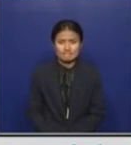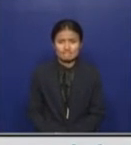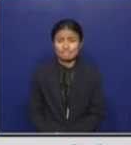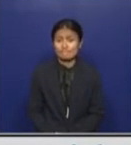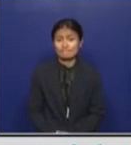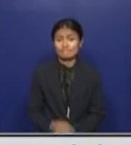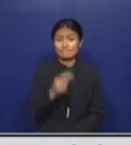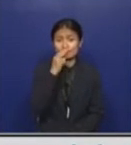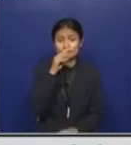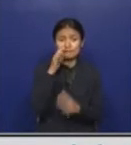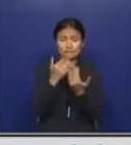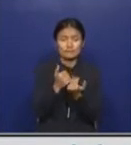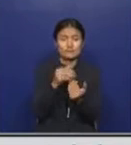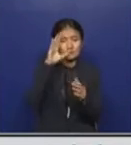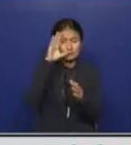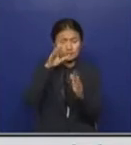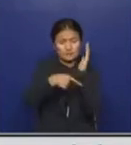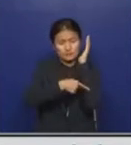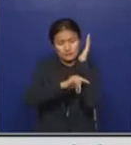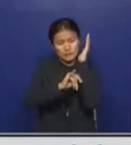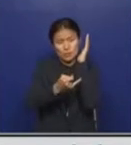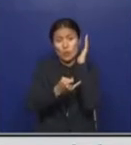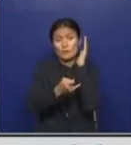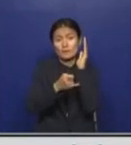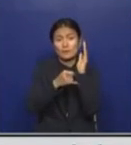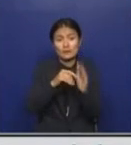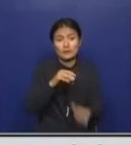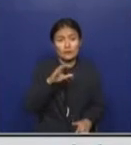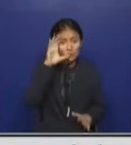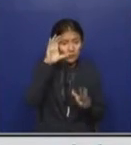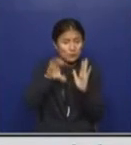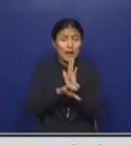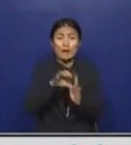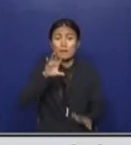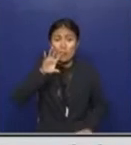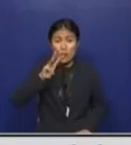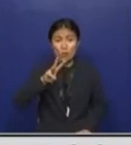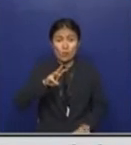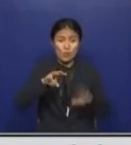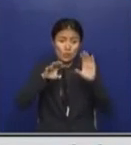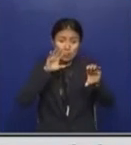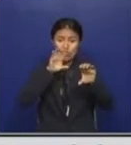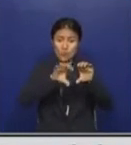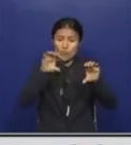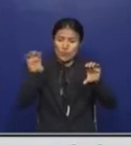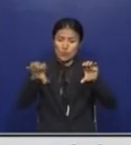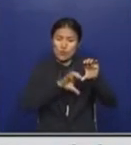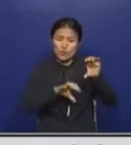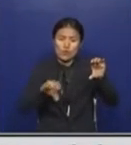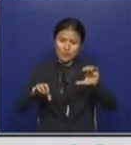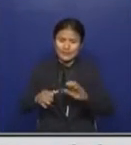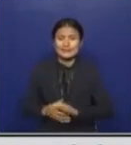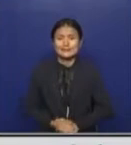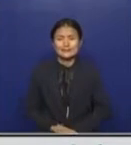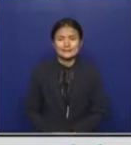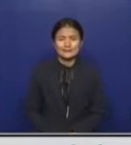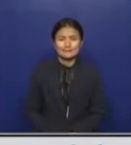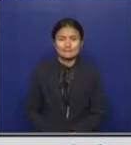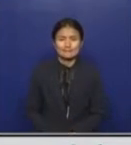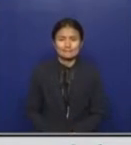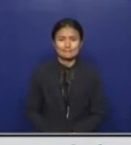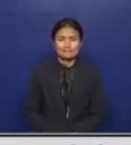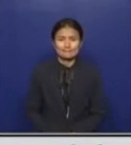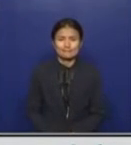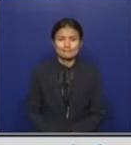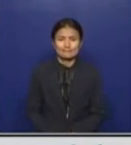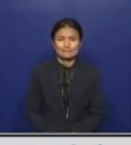ปากน้ำปานจังหวัดประจวบคีรีขันธ์นะคะ6ภาพที่โชว์มานี้นะคะเปรียบให้นึกภา